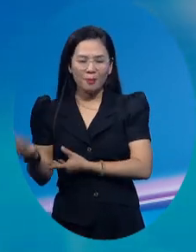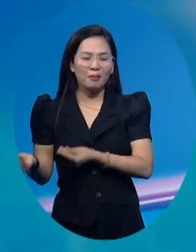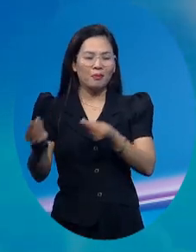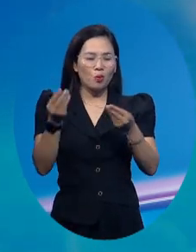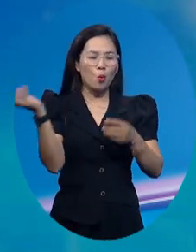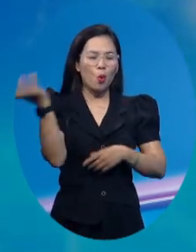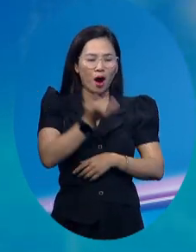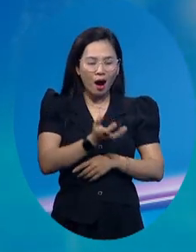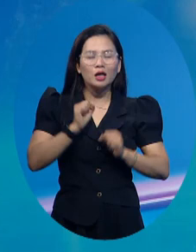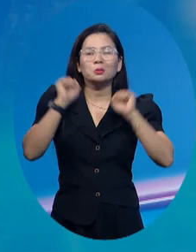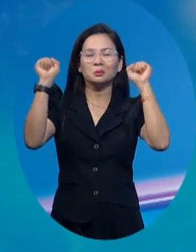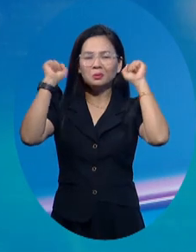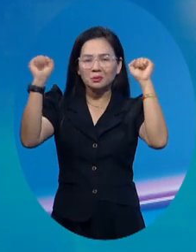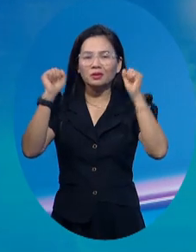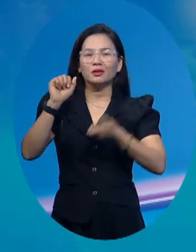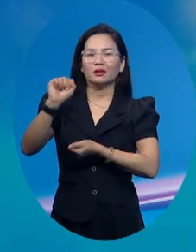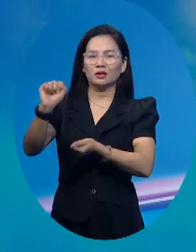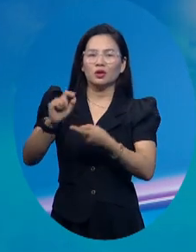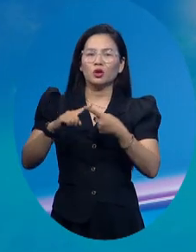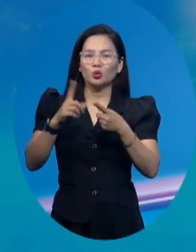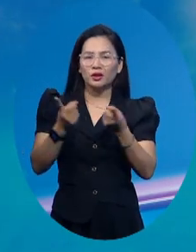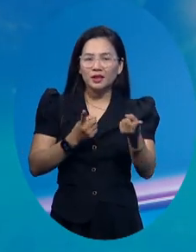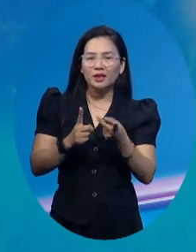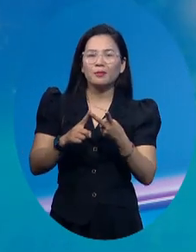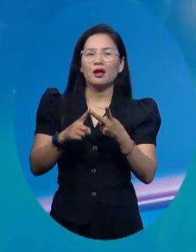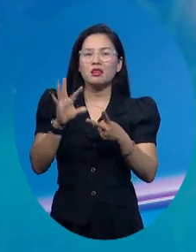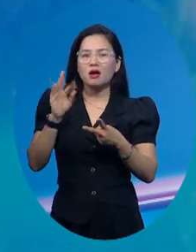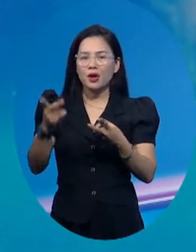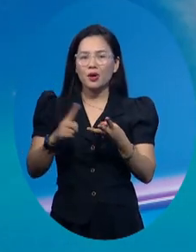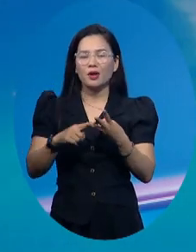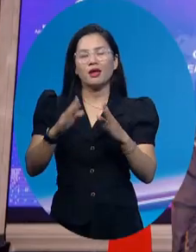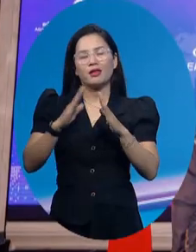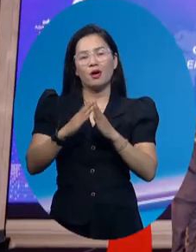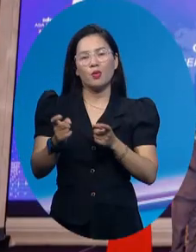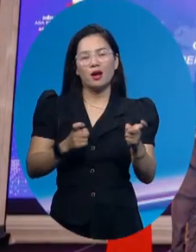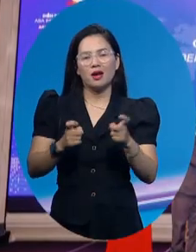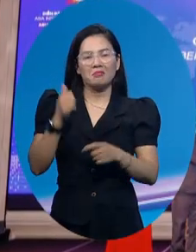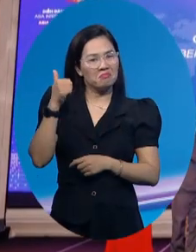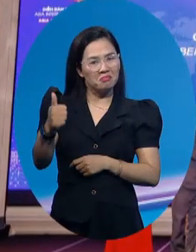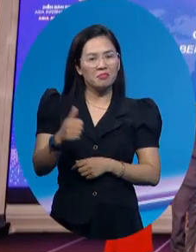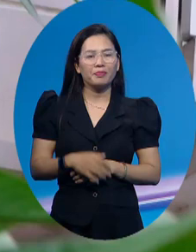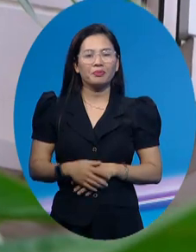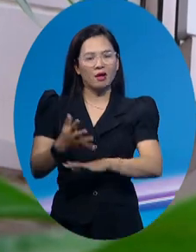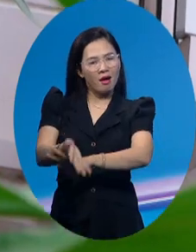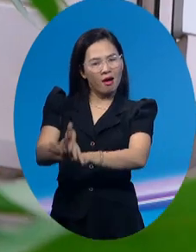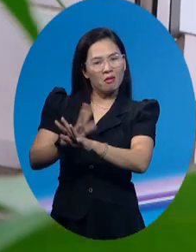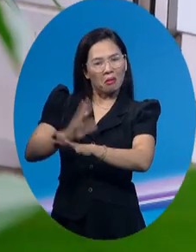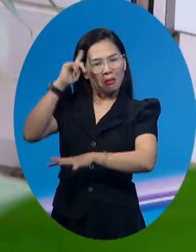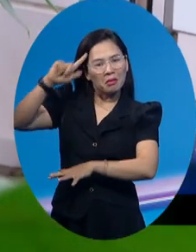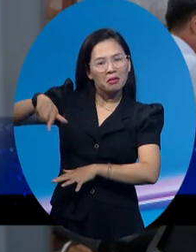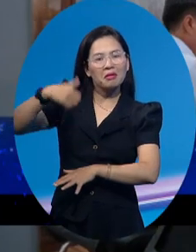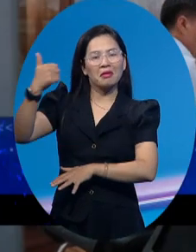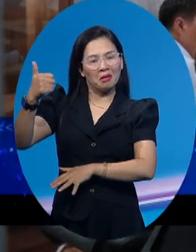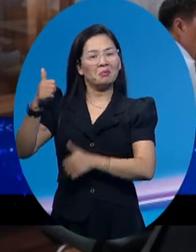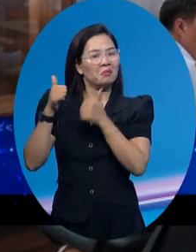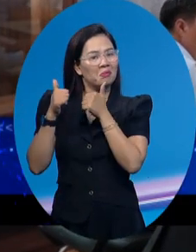top 10 ở B hạng mục doanh nghiệp thương hiệu và nhà quản lý tiêu biểu với năng lực kinh nghiệm và những thành Tự